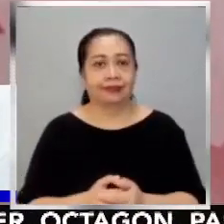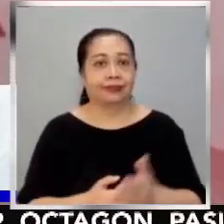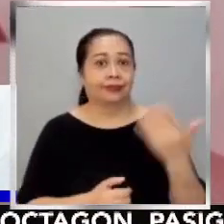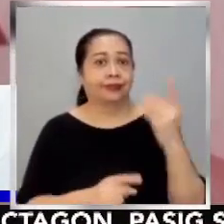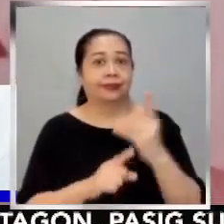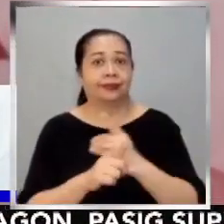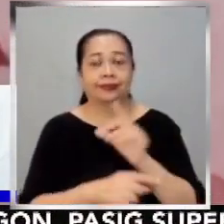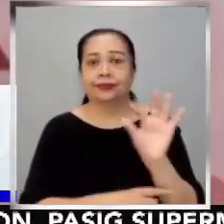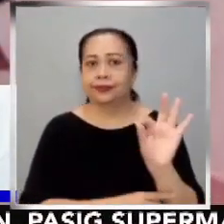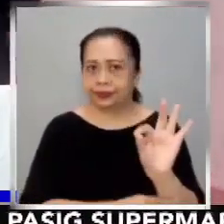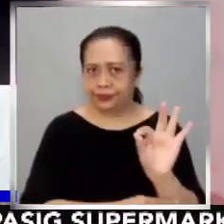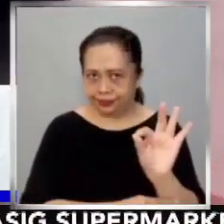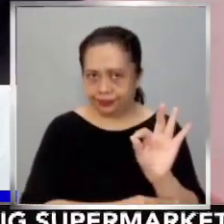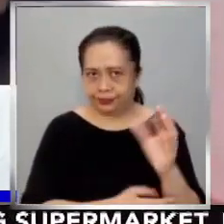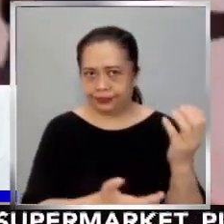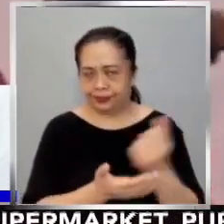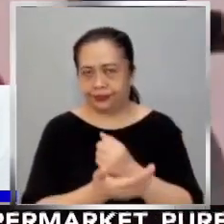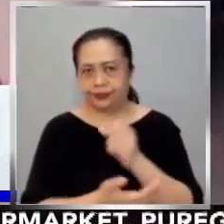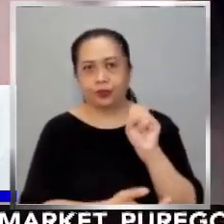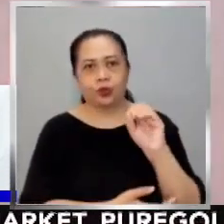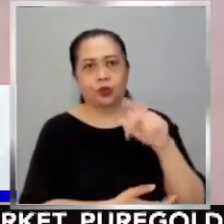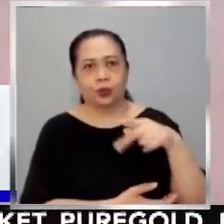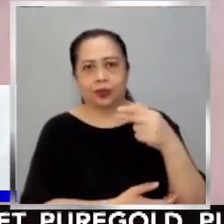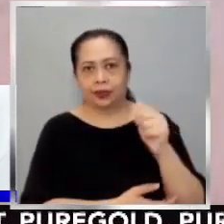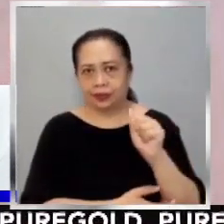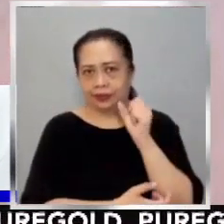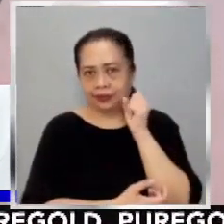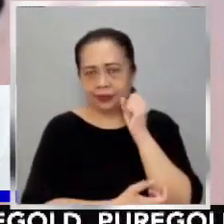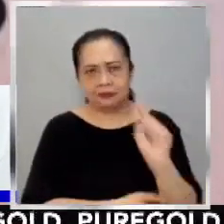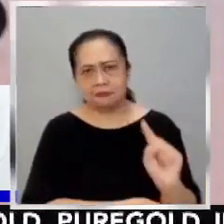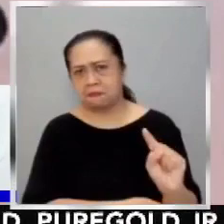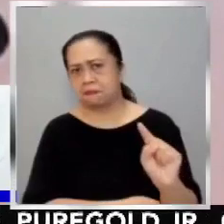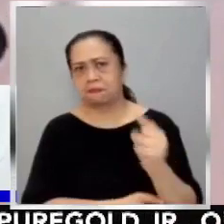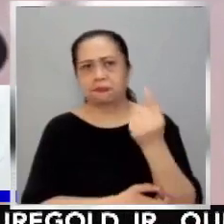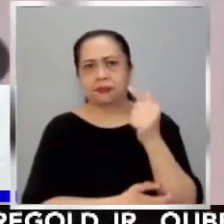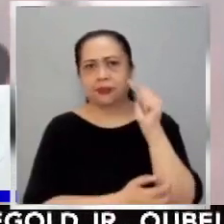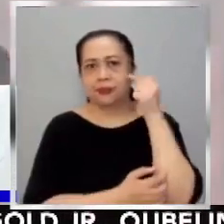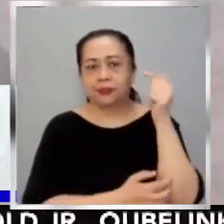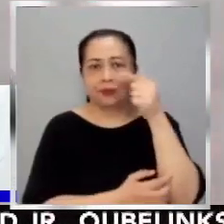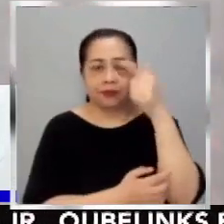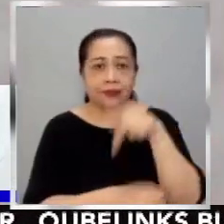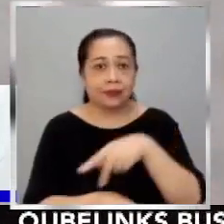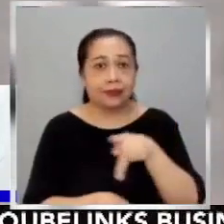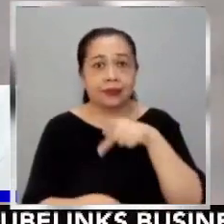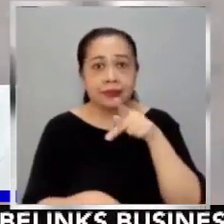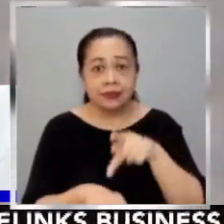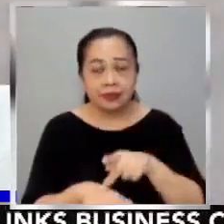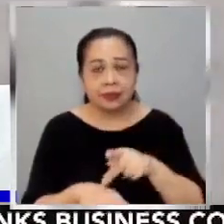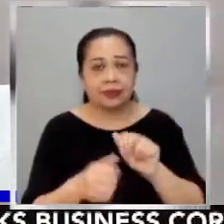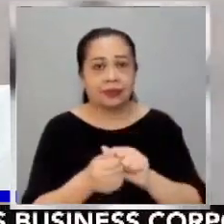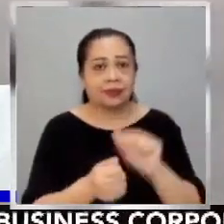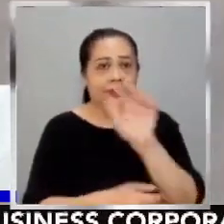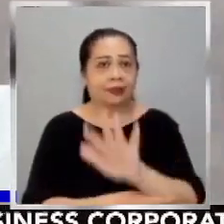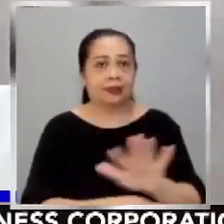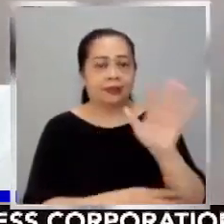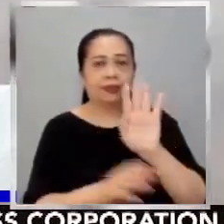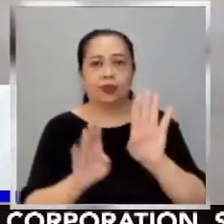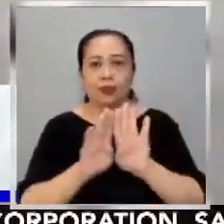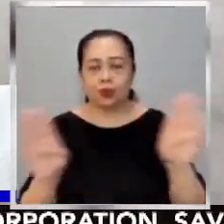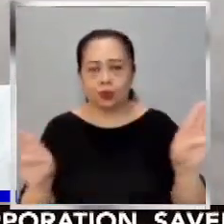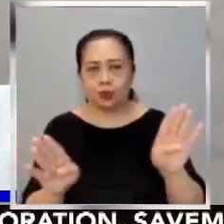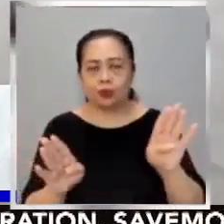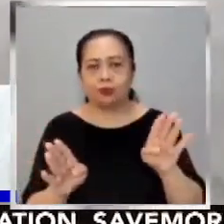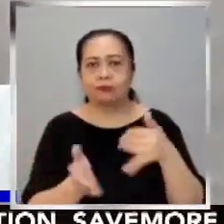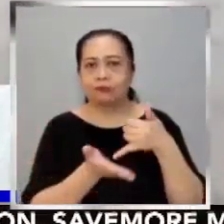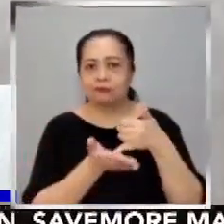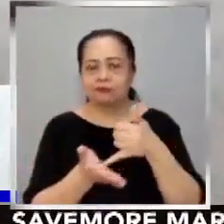9, nakuha ni Sofia Frank ang kauna-unahang ginto para sa Pilipinas sa Asian Open Trophy Championships na